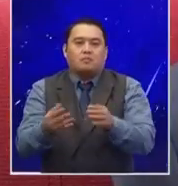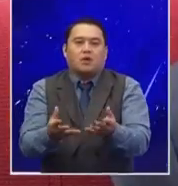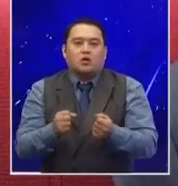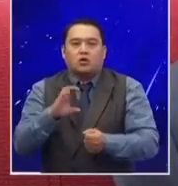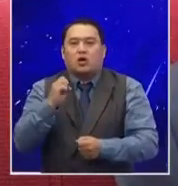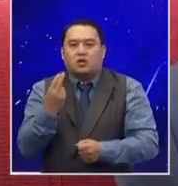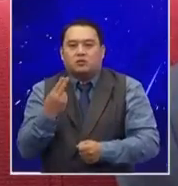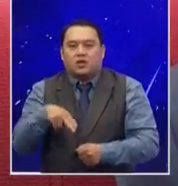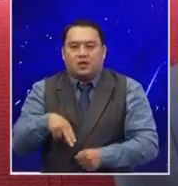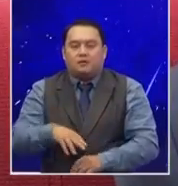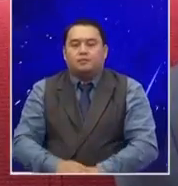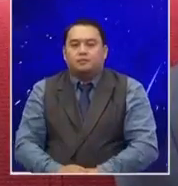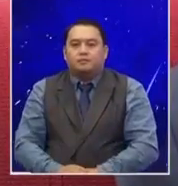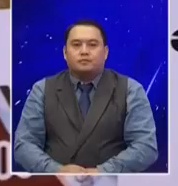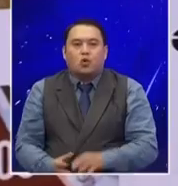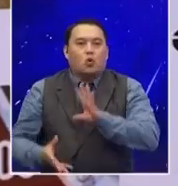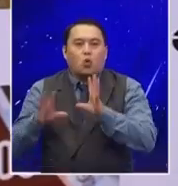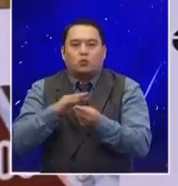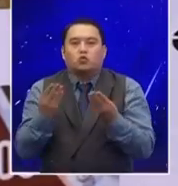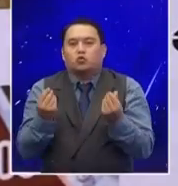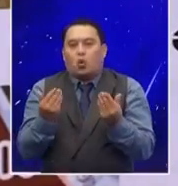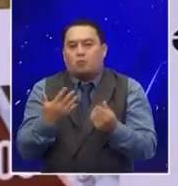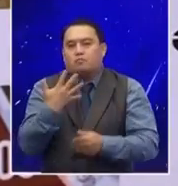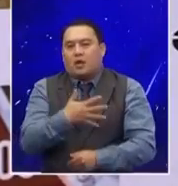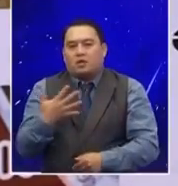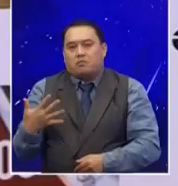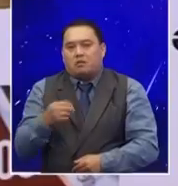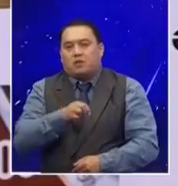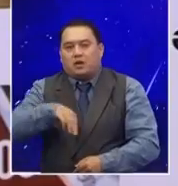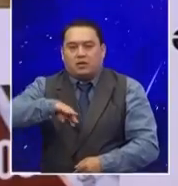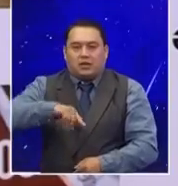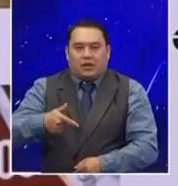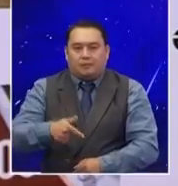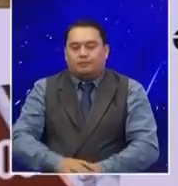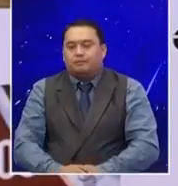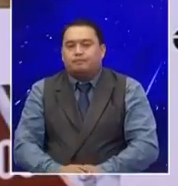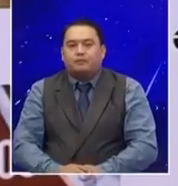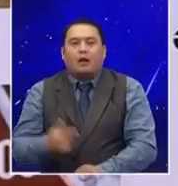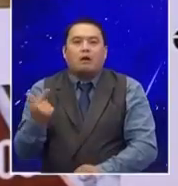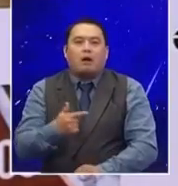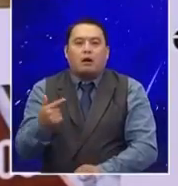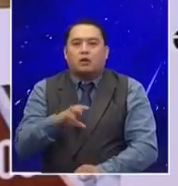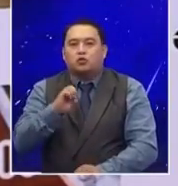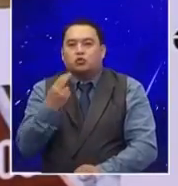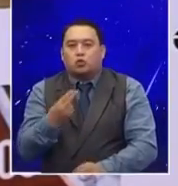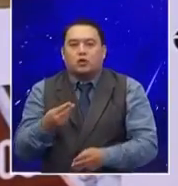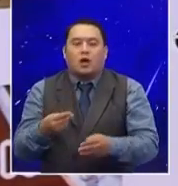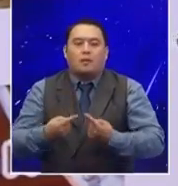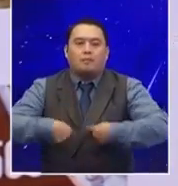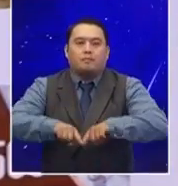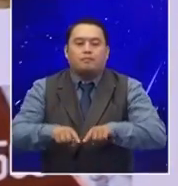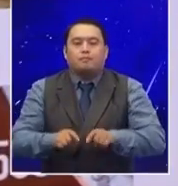адресную социальную помощь на общую сумму 5,5 миллиарда тенге. Гарантированный социальный пакет